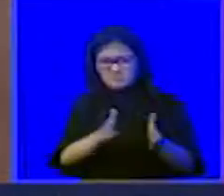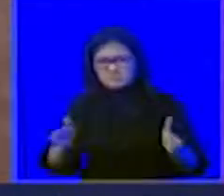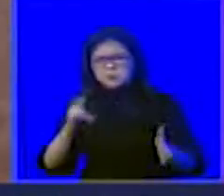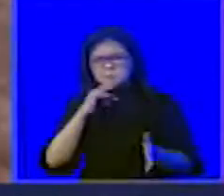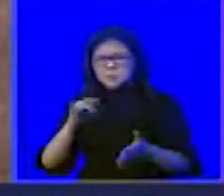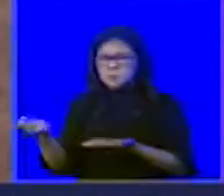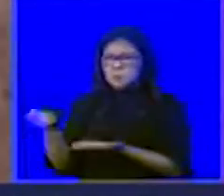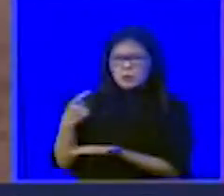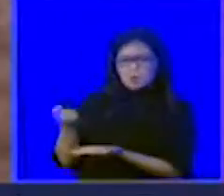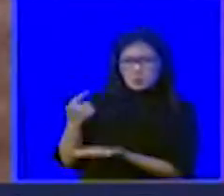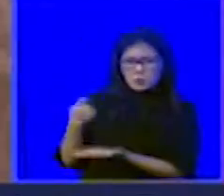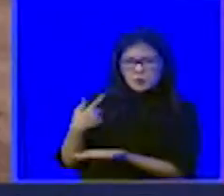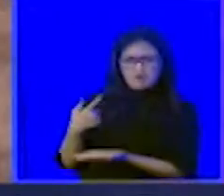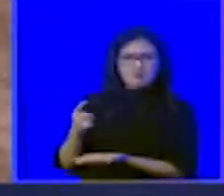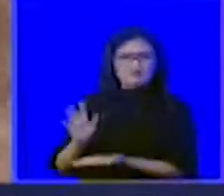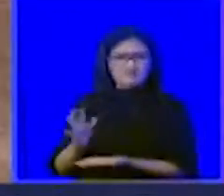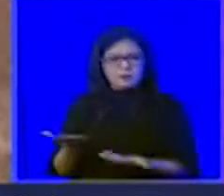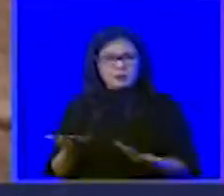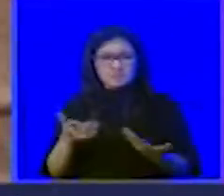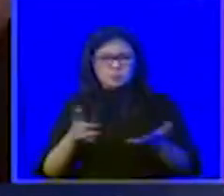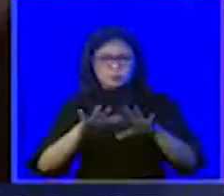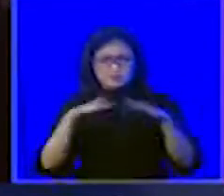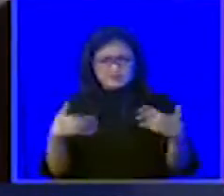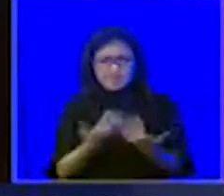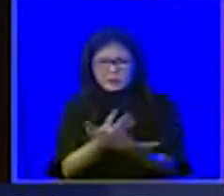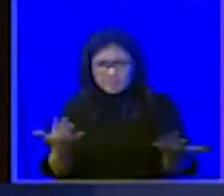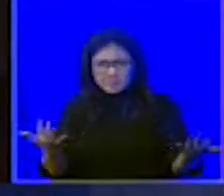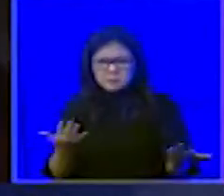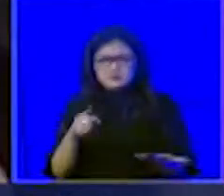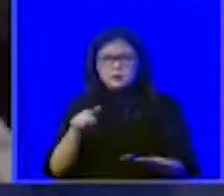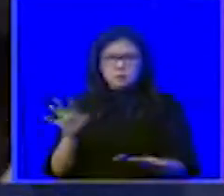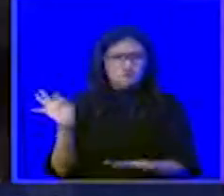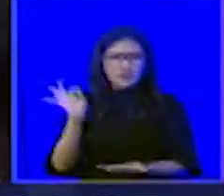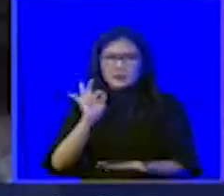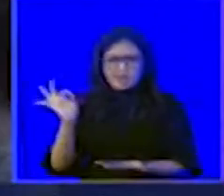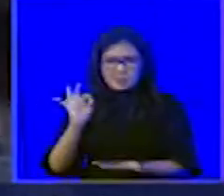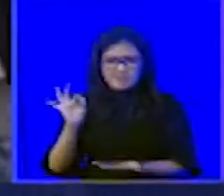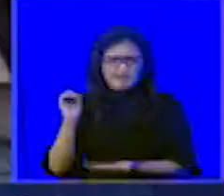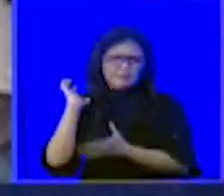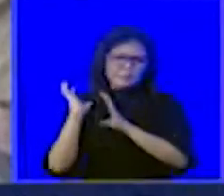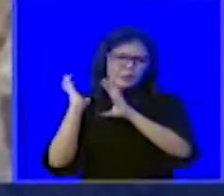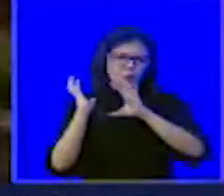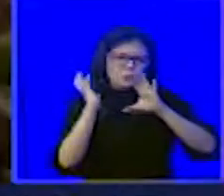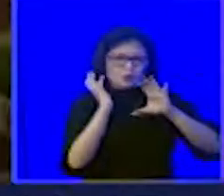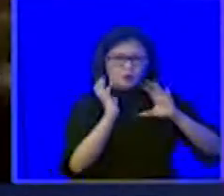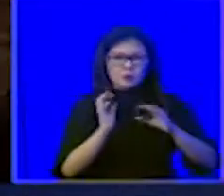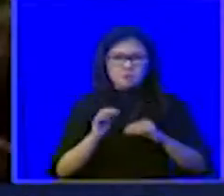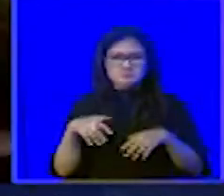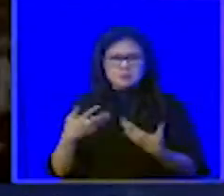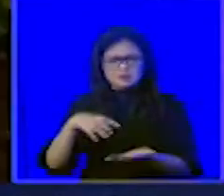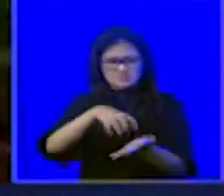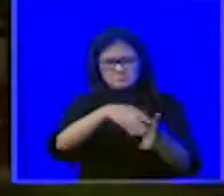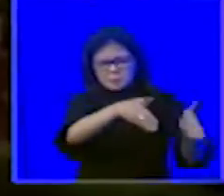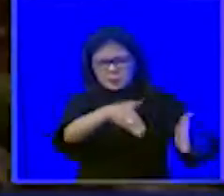Akibat aksi mogok relawan, banyak warga yang mengeluhkan tidak adanya jasa pengangkut jenazah COVID-19 di area TPU. Warga